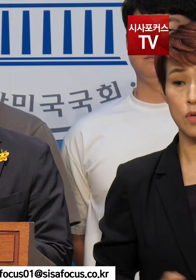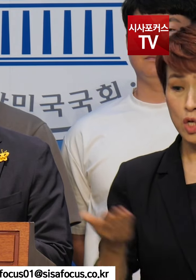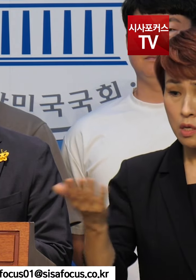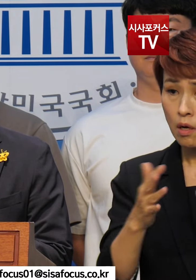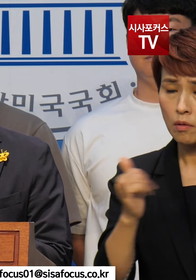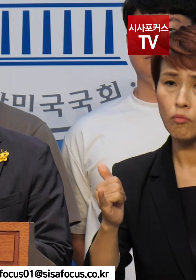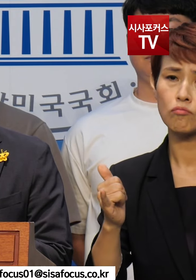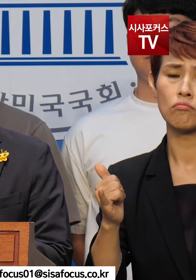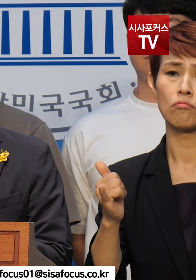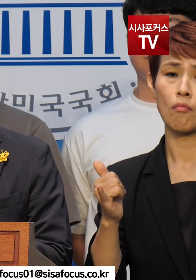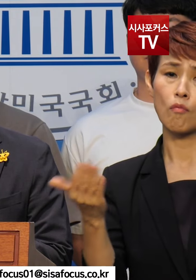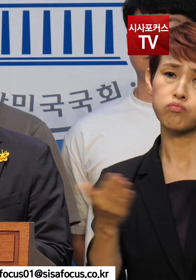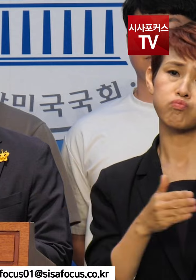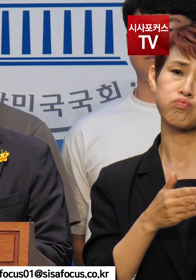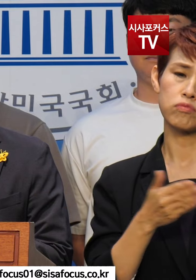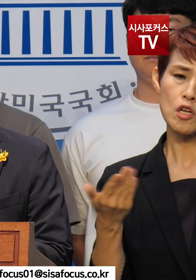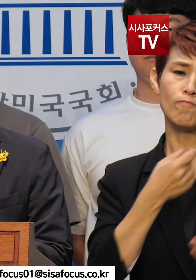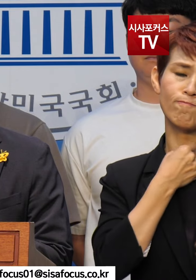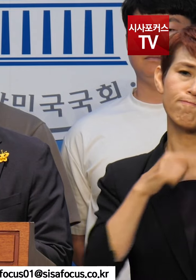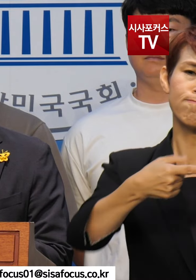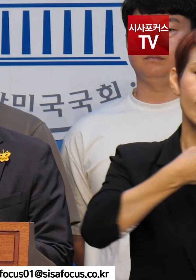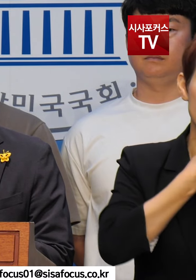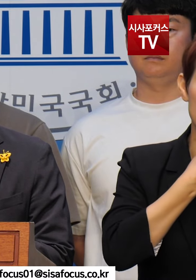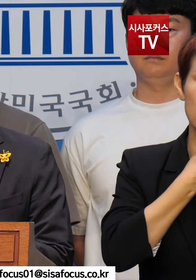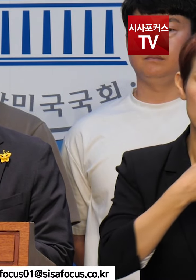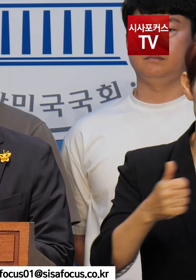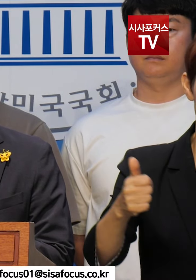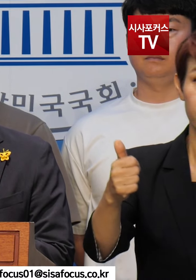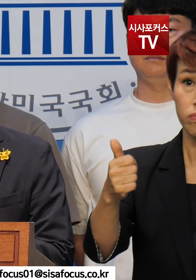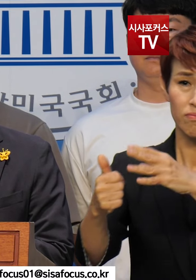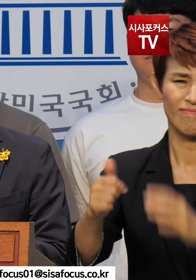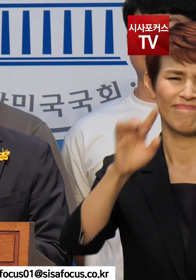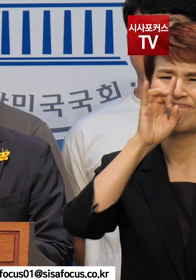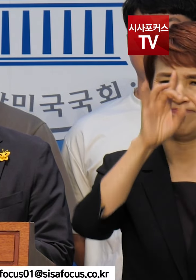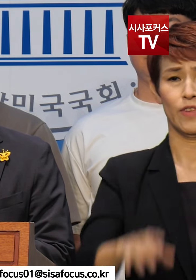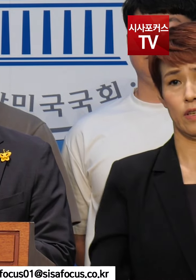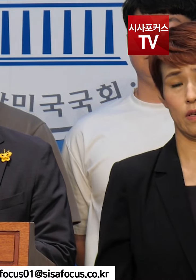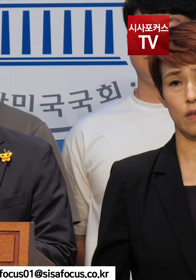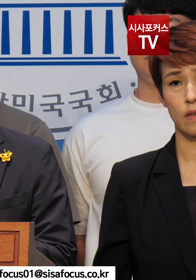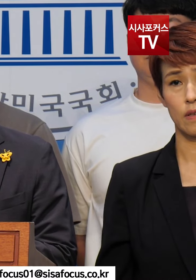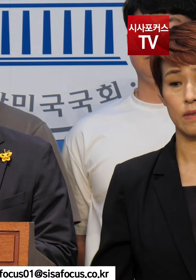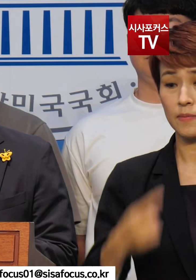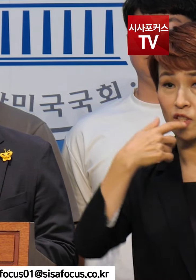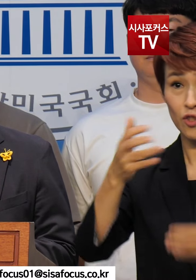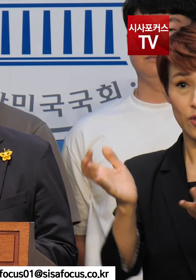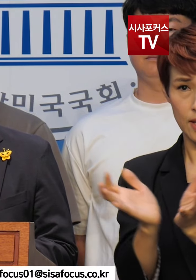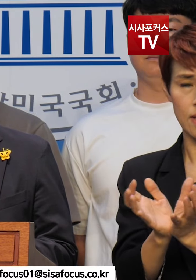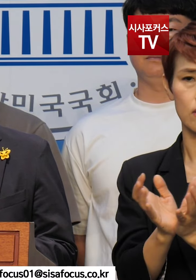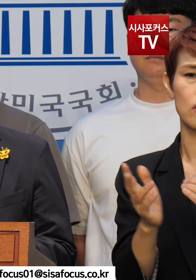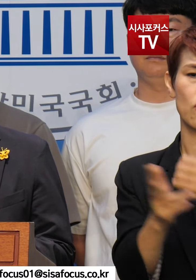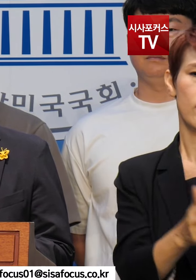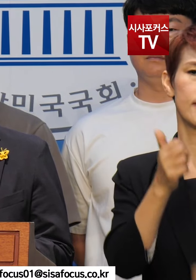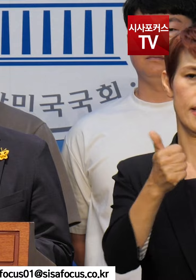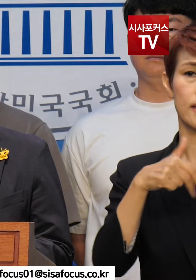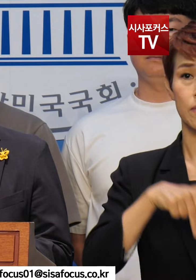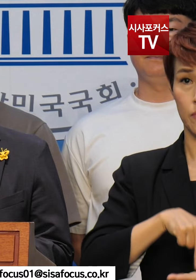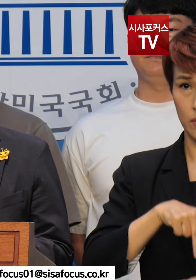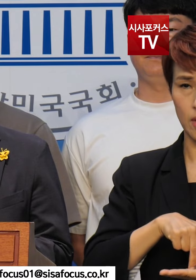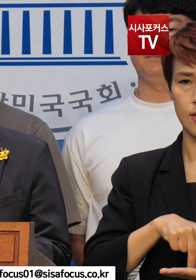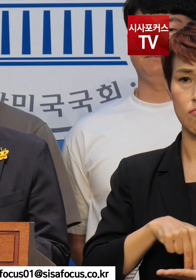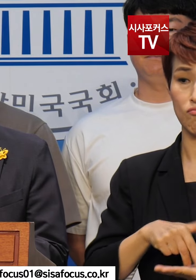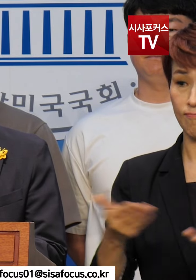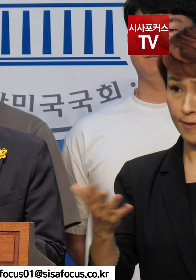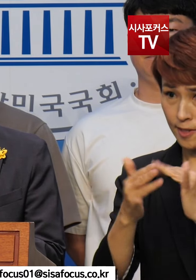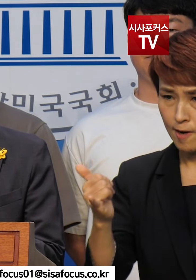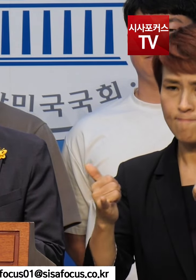하게 해달라는 단순한 요구를 결코 무시해서는 안 될 것입니다. 더불어민주당 을지로위원회 위원장으로서 노동자들의